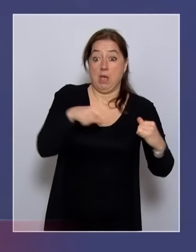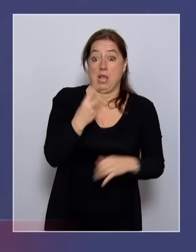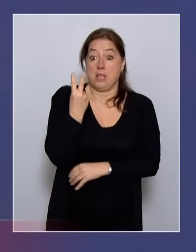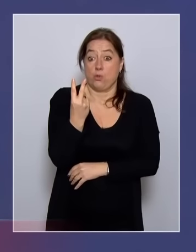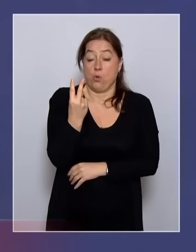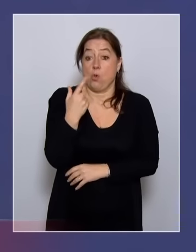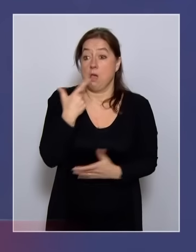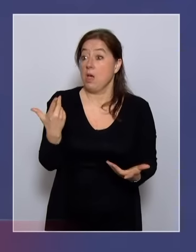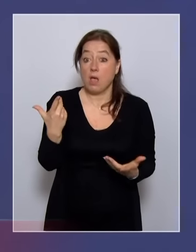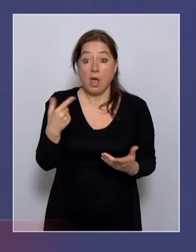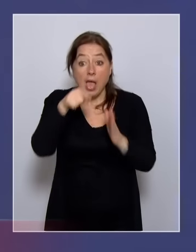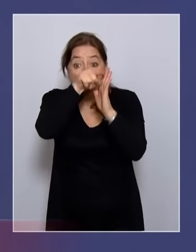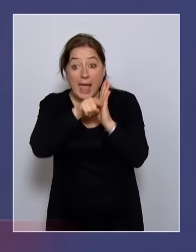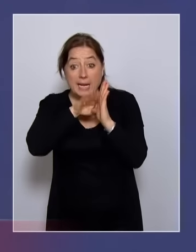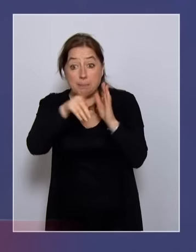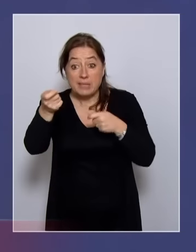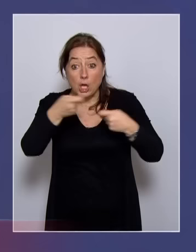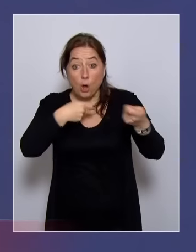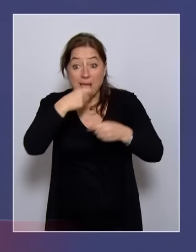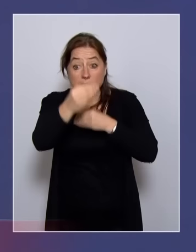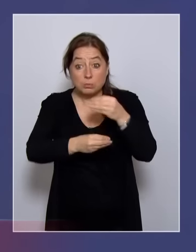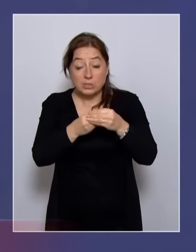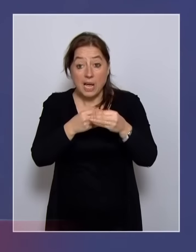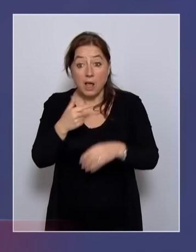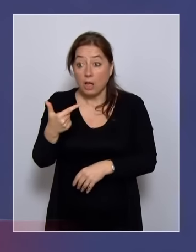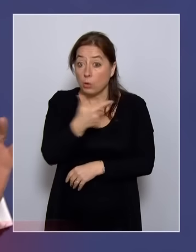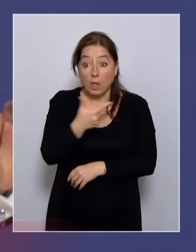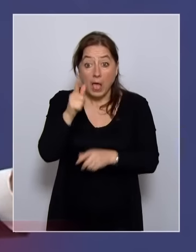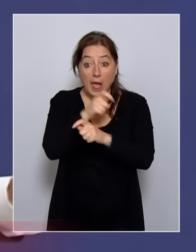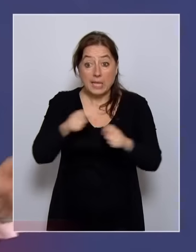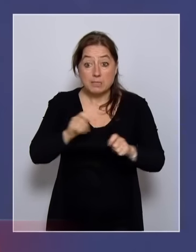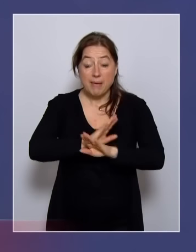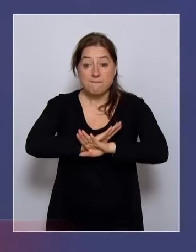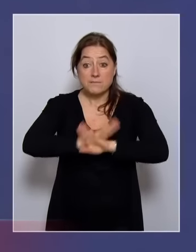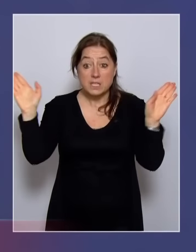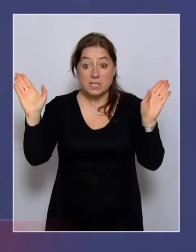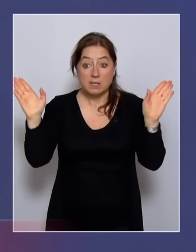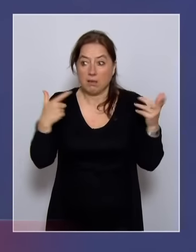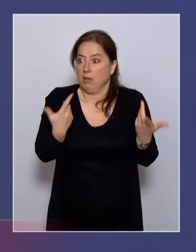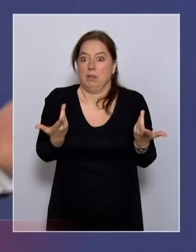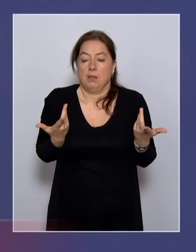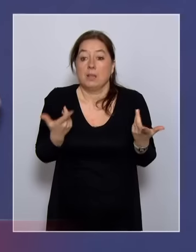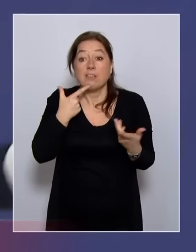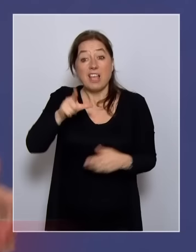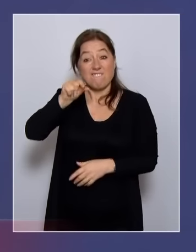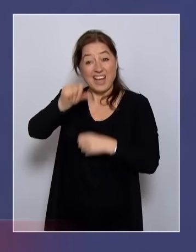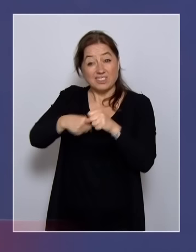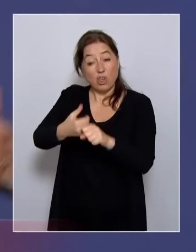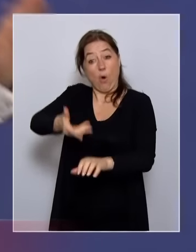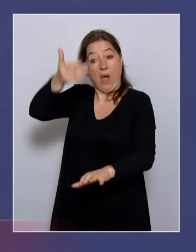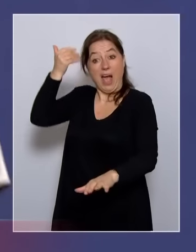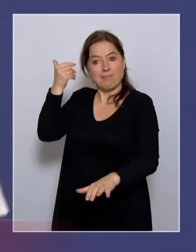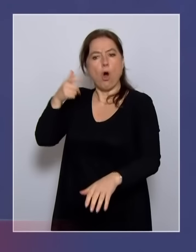Je le dis dans des termes très simples. Mais c'est ça, la réalité, depuis l'Inflation Reduction Act. Là où, depuis 20 ans, tous